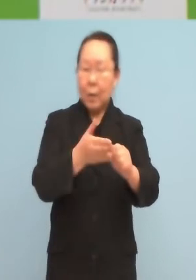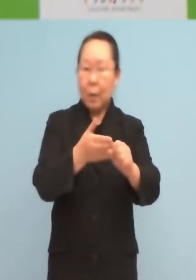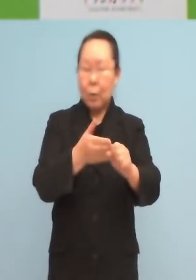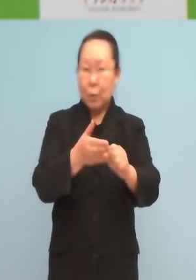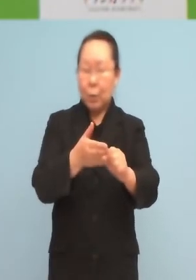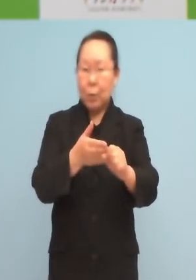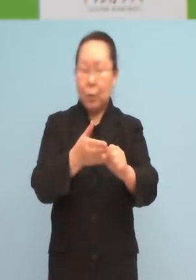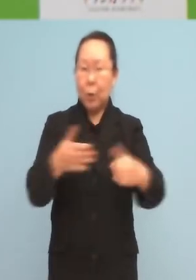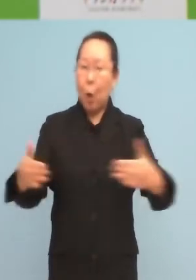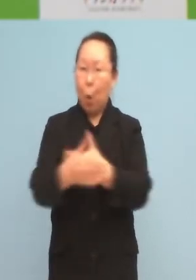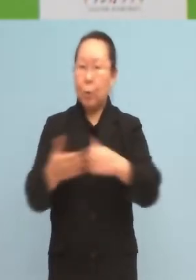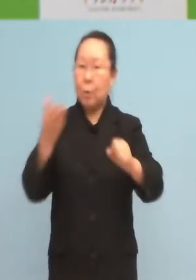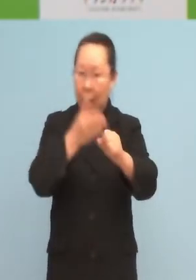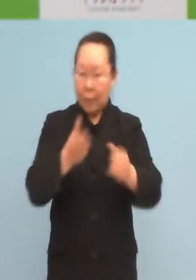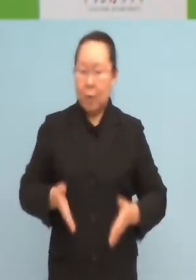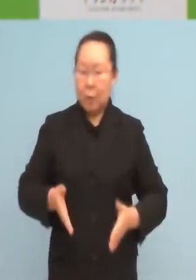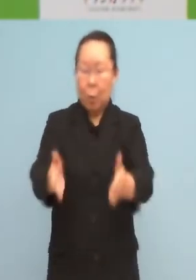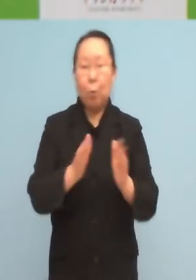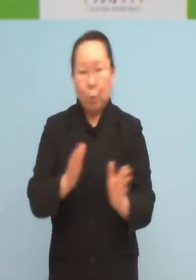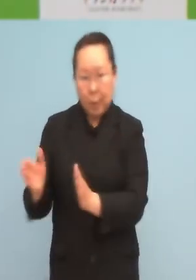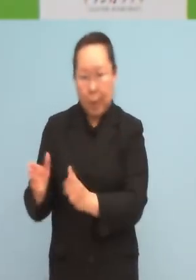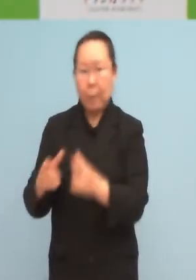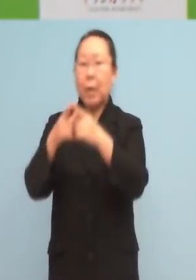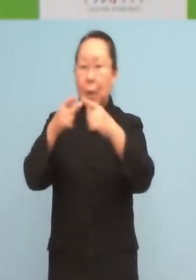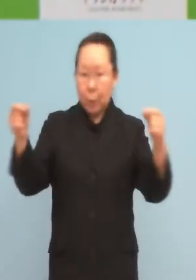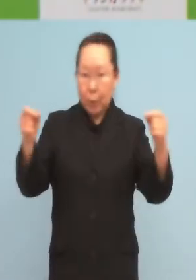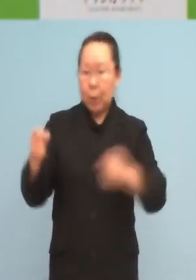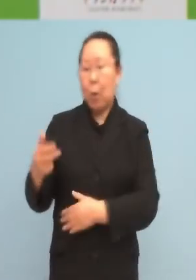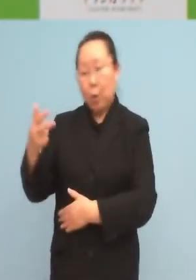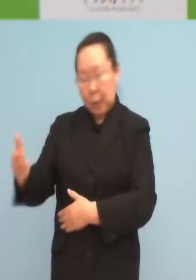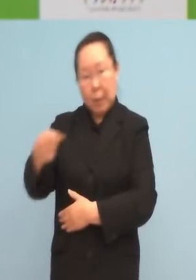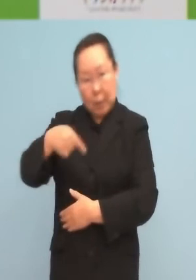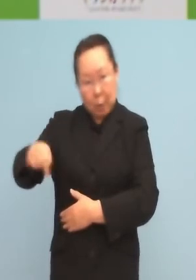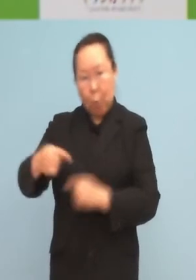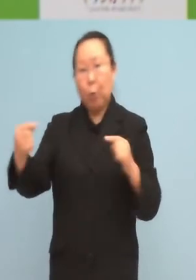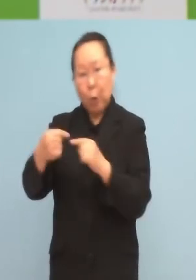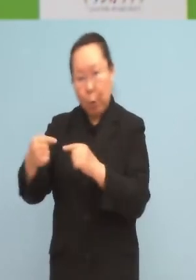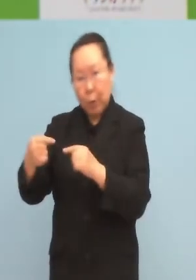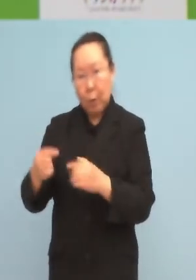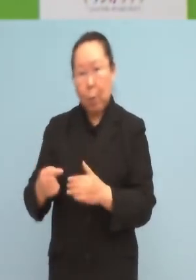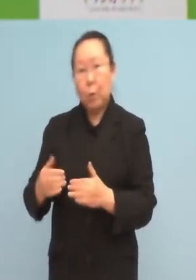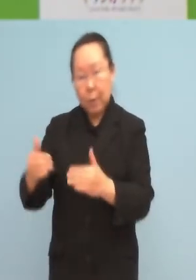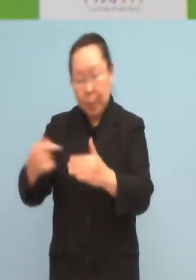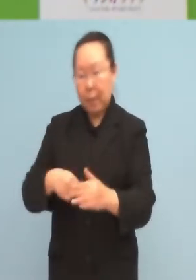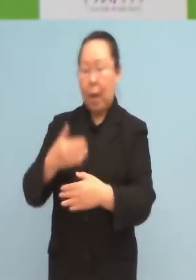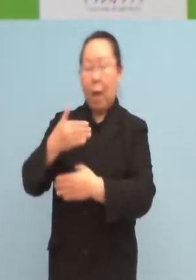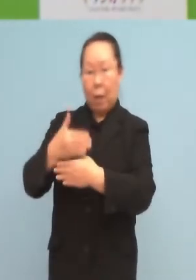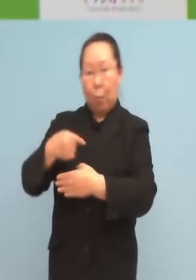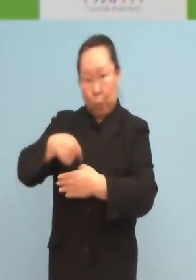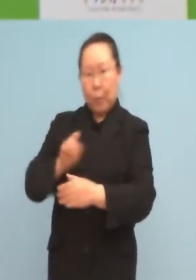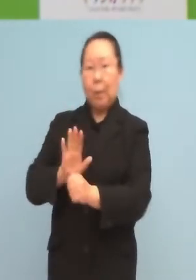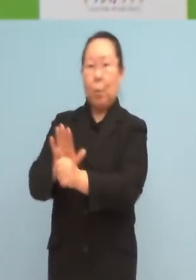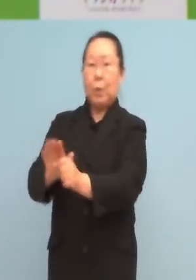路の整備手法について、国や市と協議しながら道として支援を行っていくことという